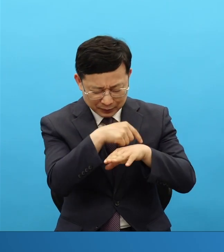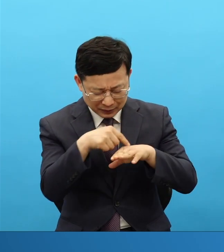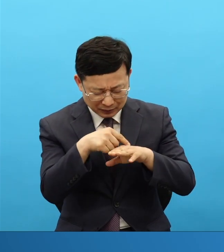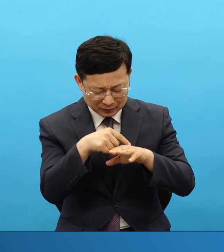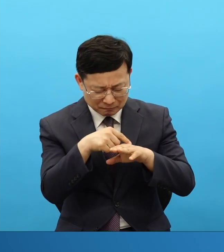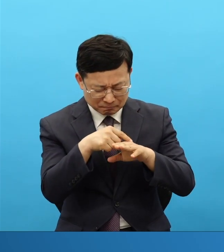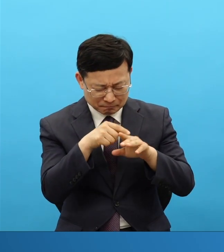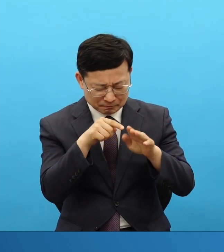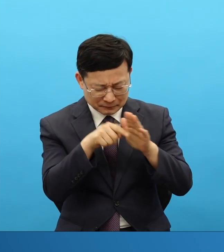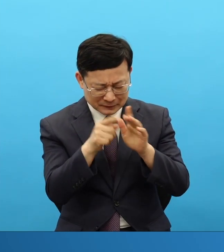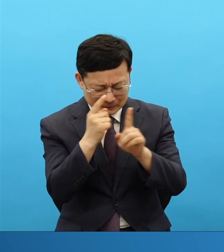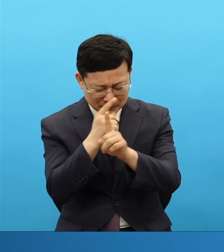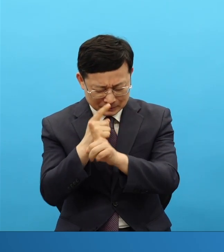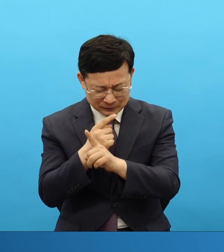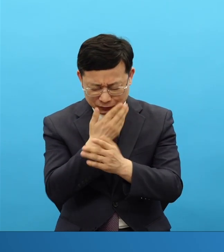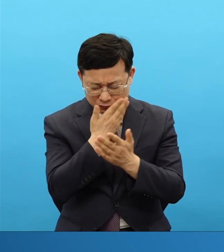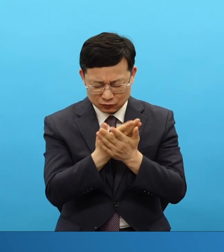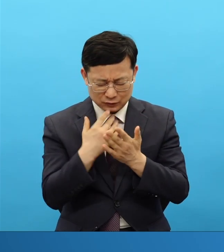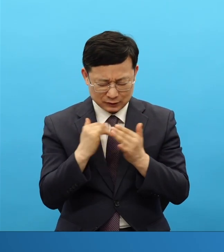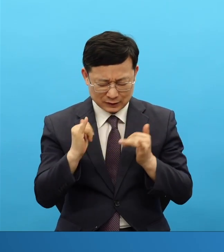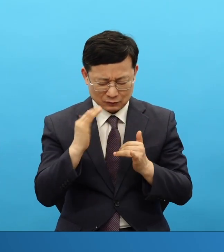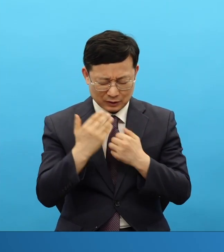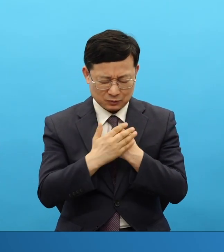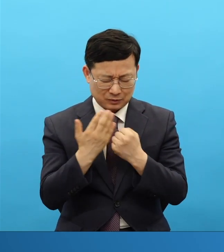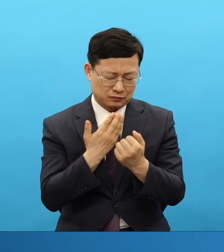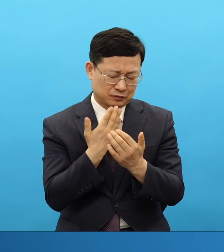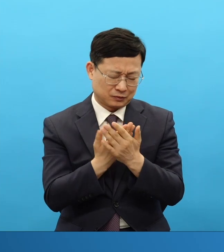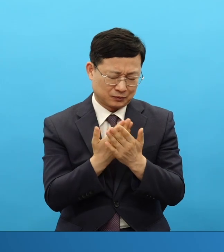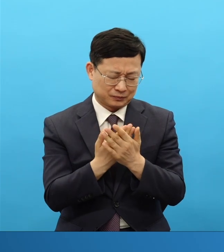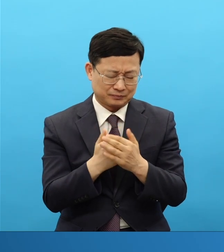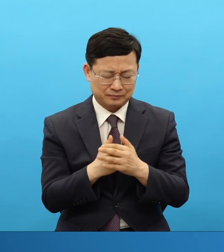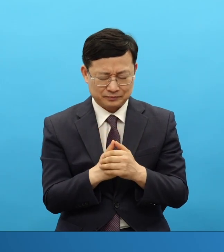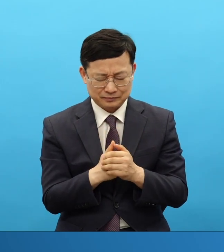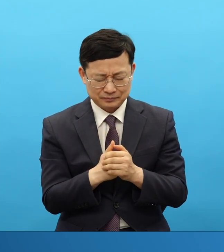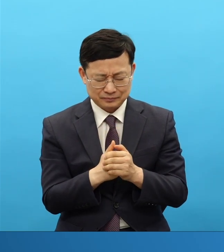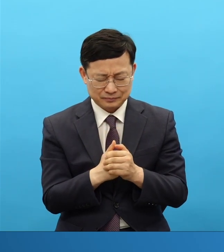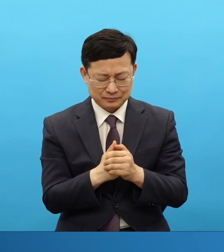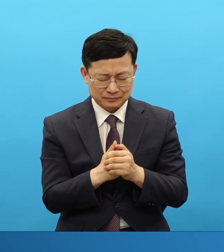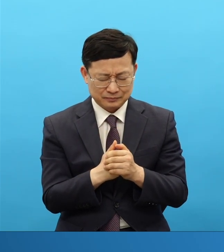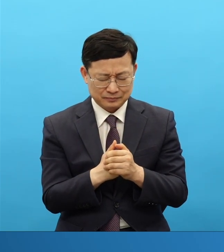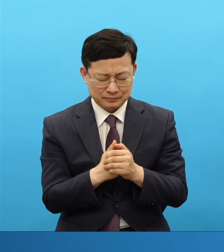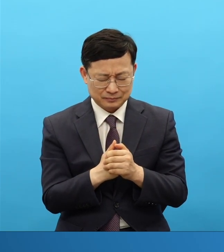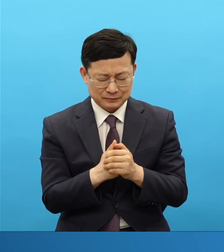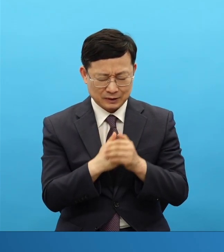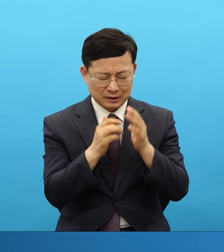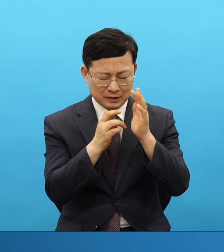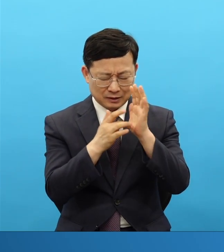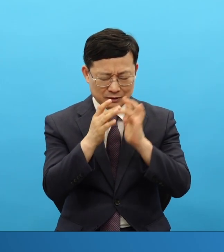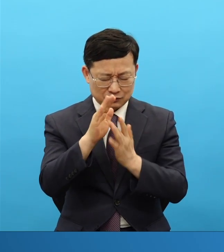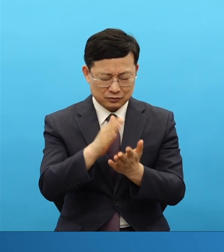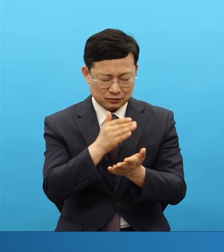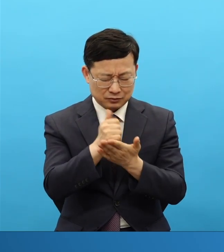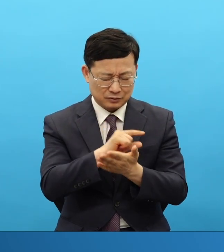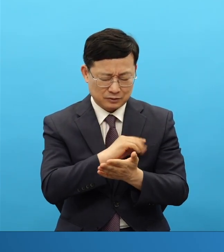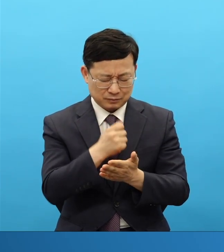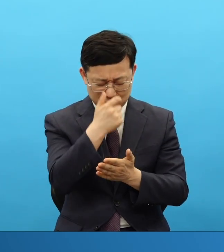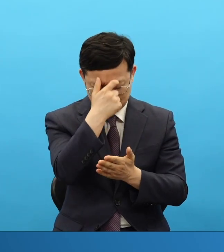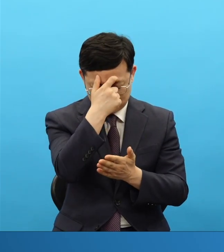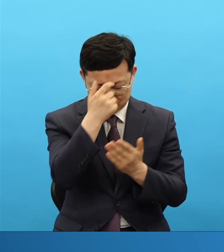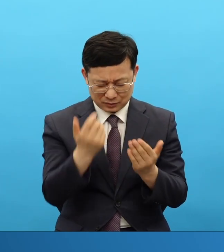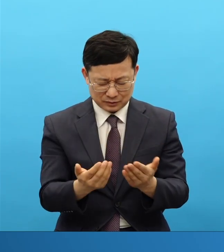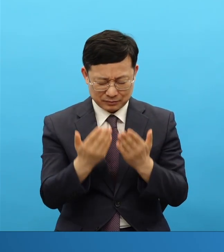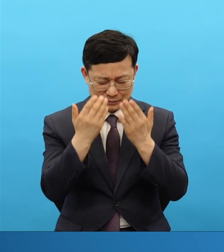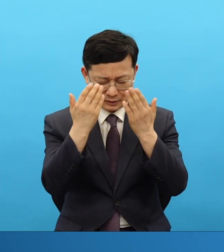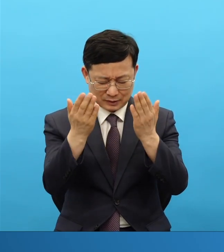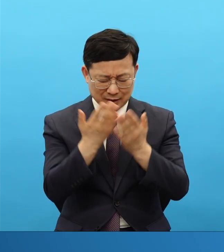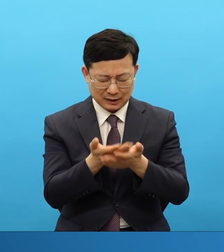치유하는 중직자 되게 May we be the 하옵소서. church officers who heal the multi-ethnic groups. 주 예수 그리스도 이름으로 In the name of the Lord 기도하옵나이다. Jesus Christ, we